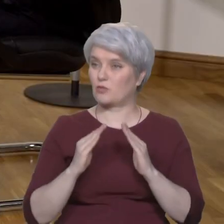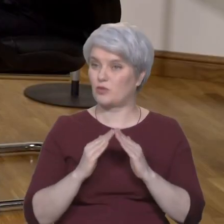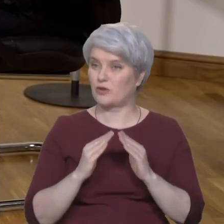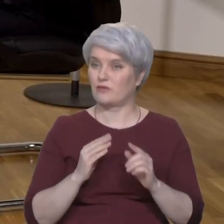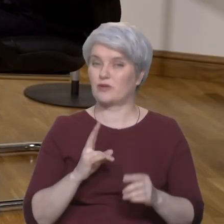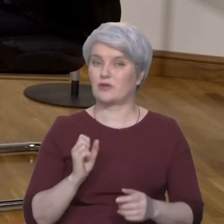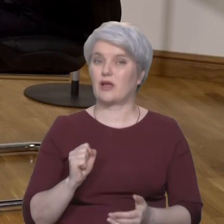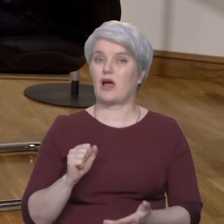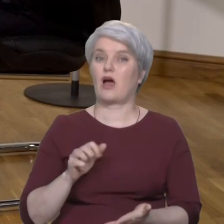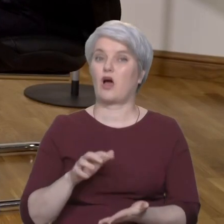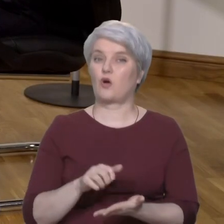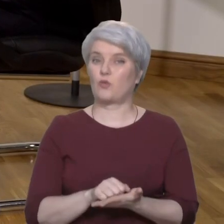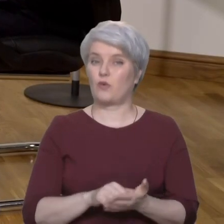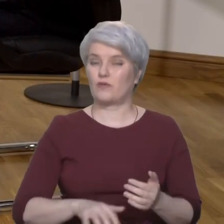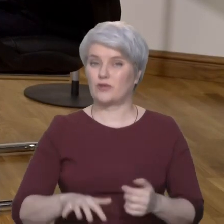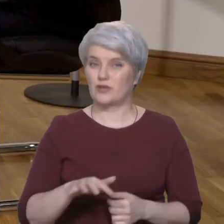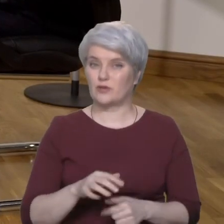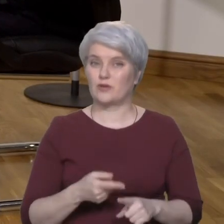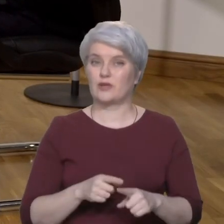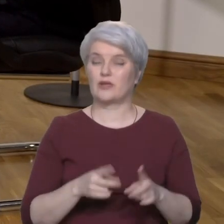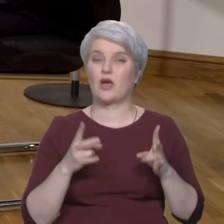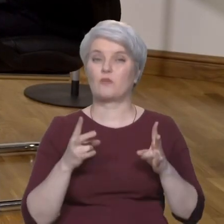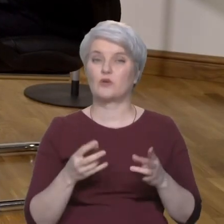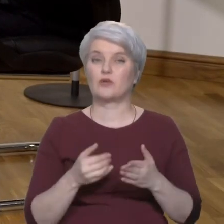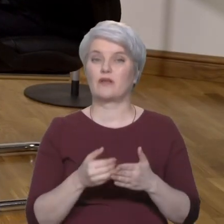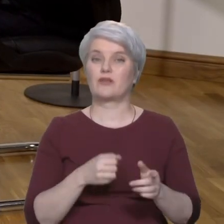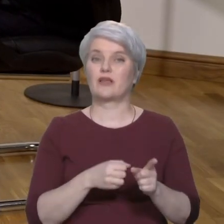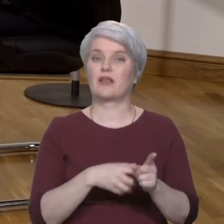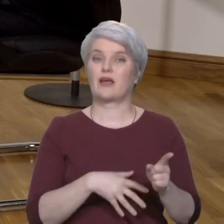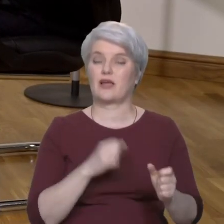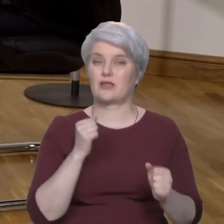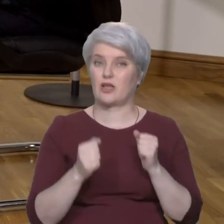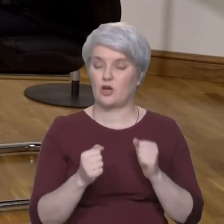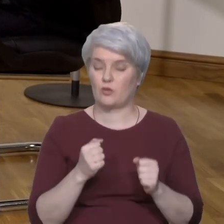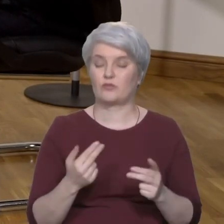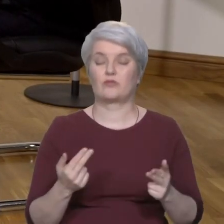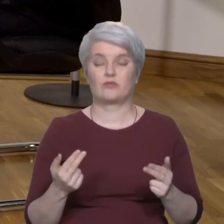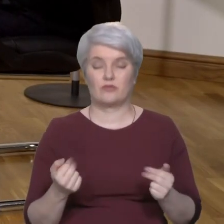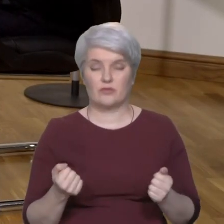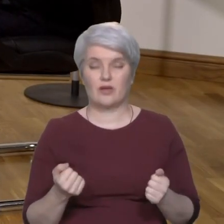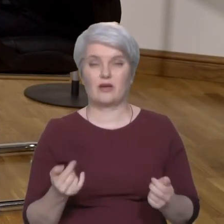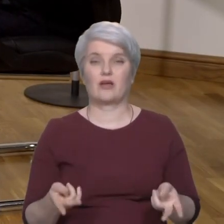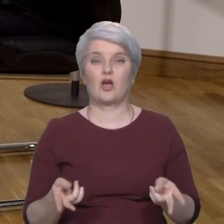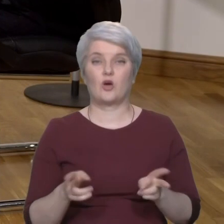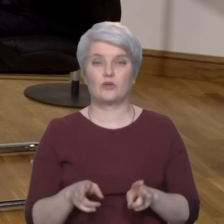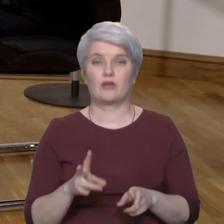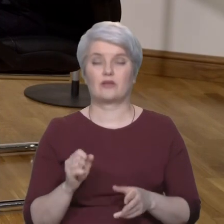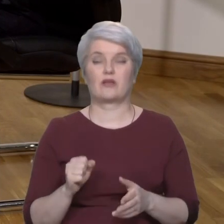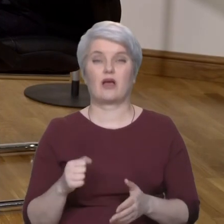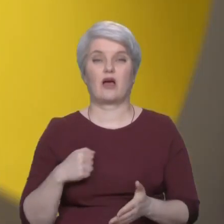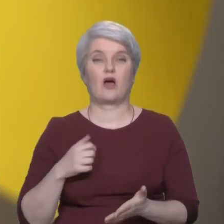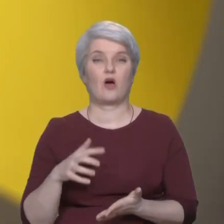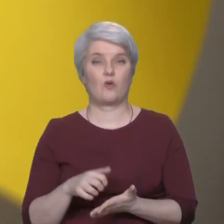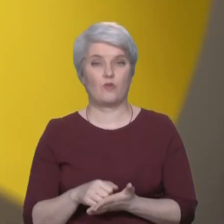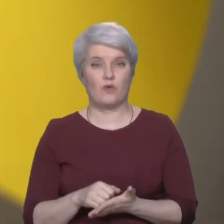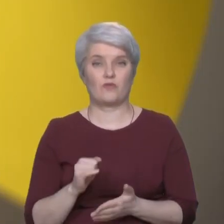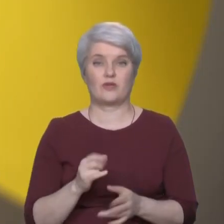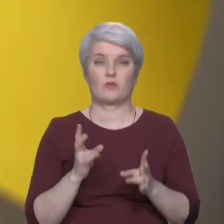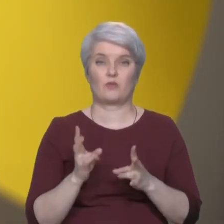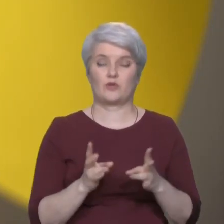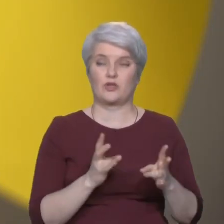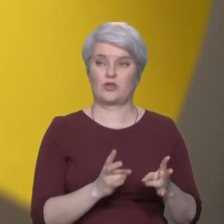які постраждали від ракетних обстрілів, наприклад? Так, які постраждали та залишились на окупованій території. Я хотів